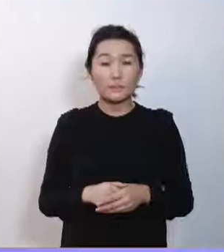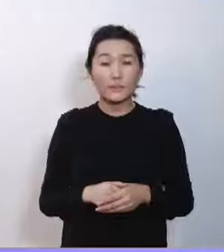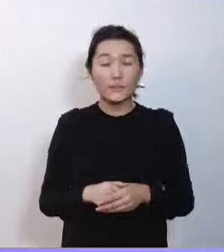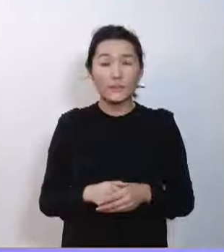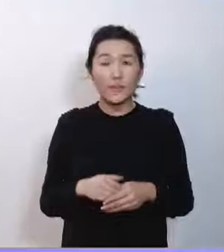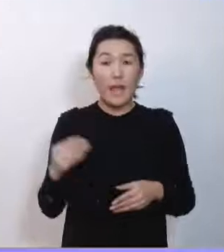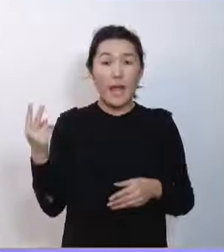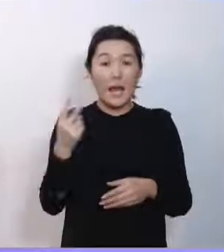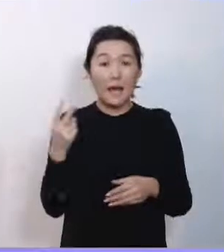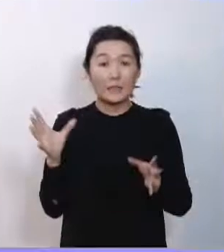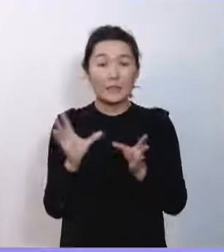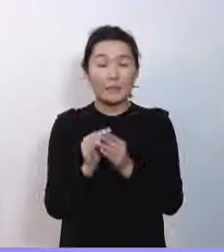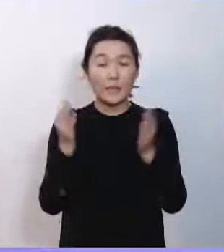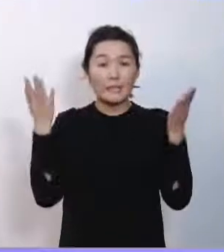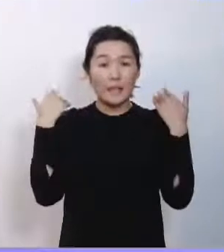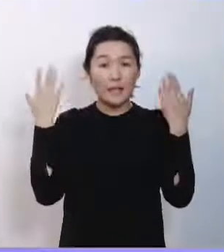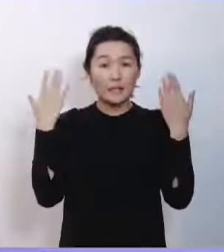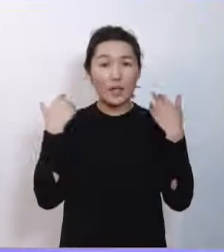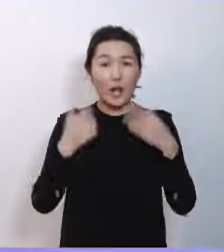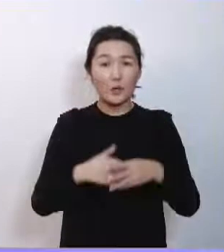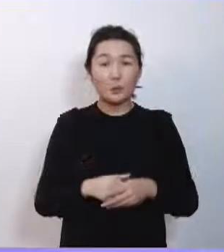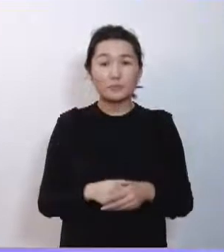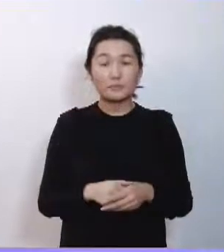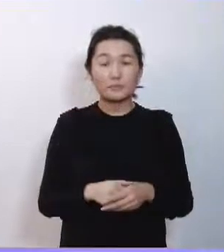Они вместе отдыхают.